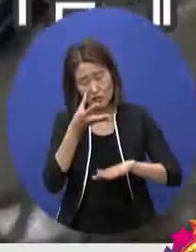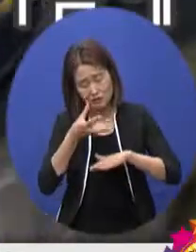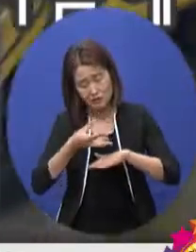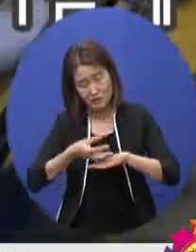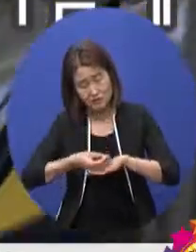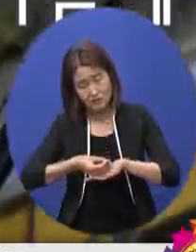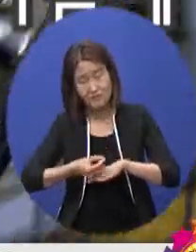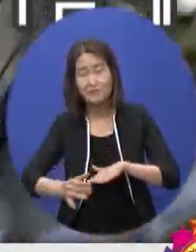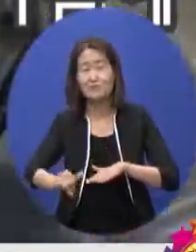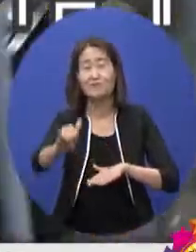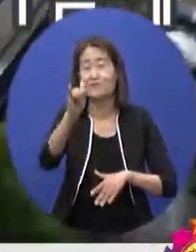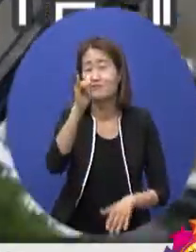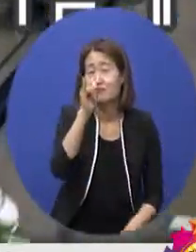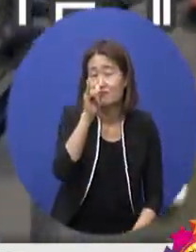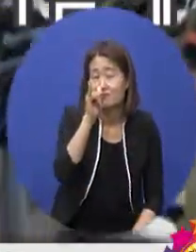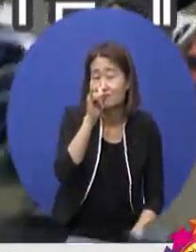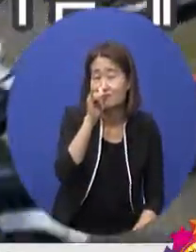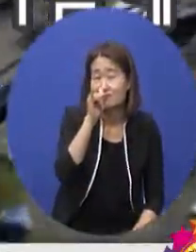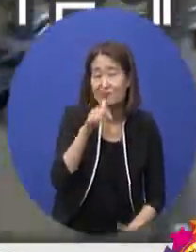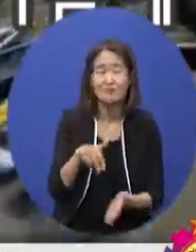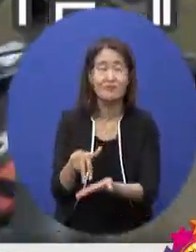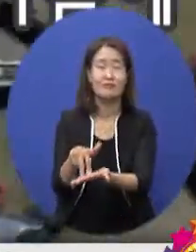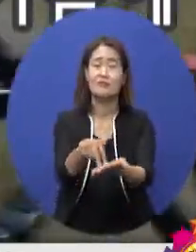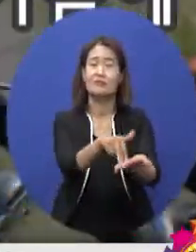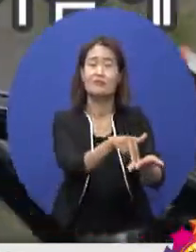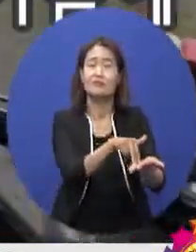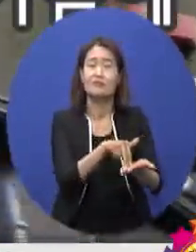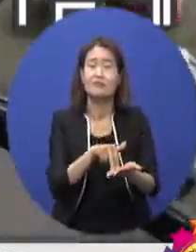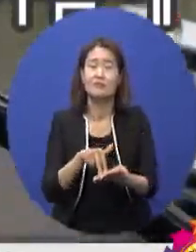꽃물이 들었어요